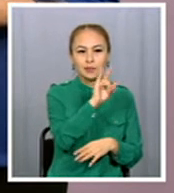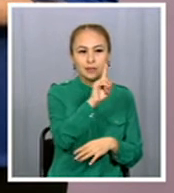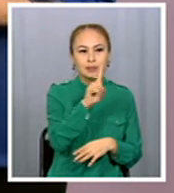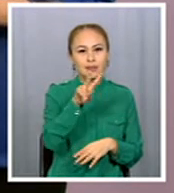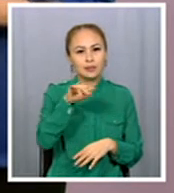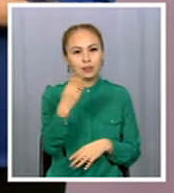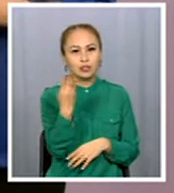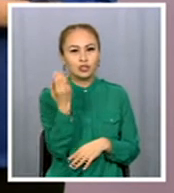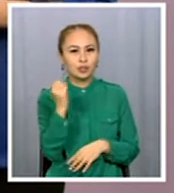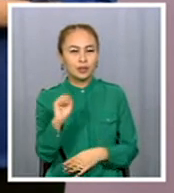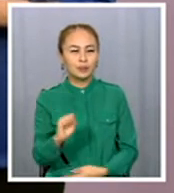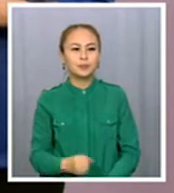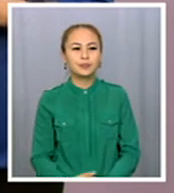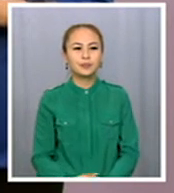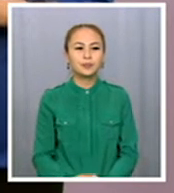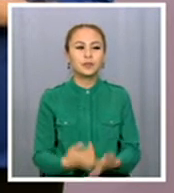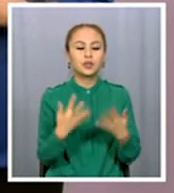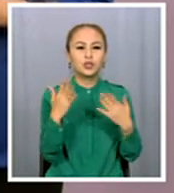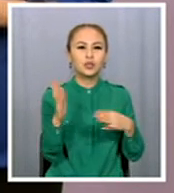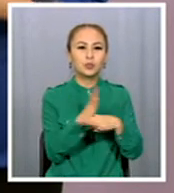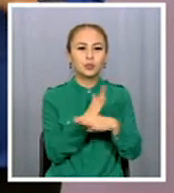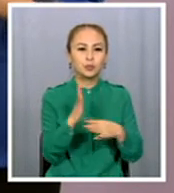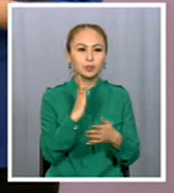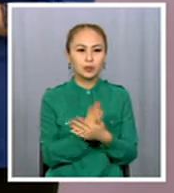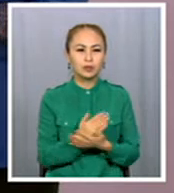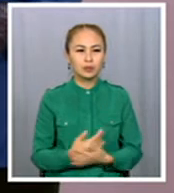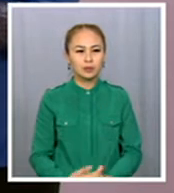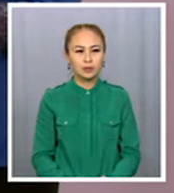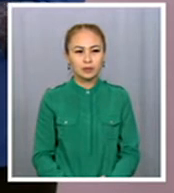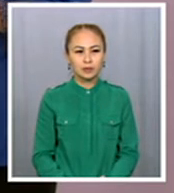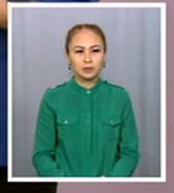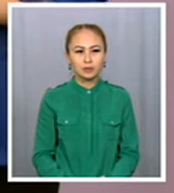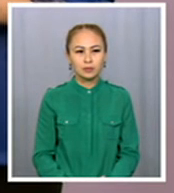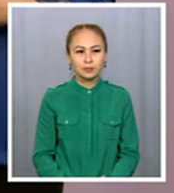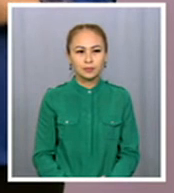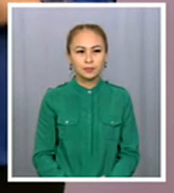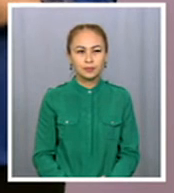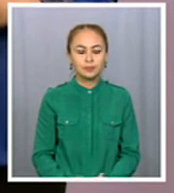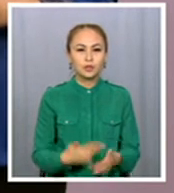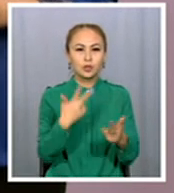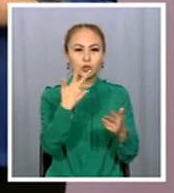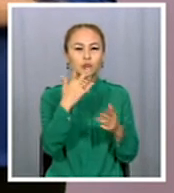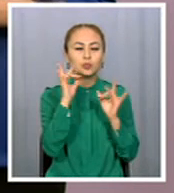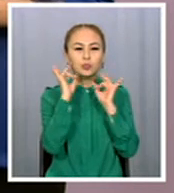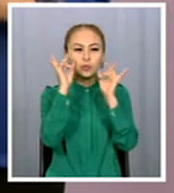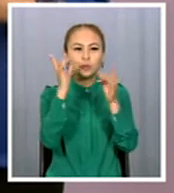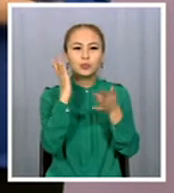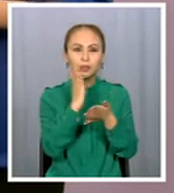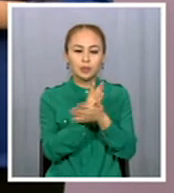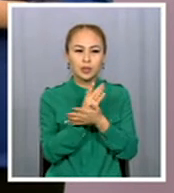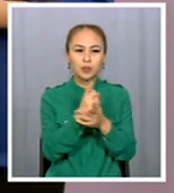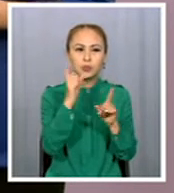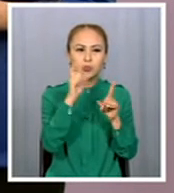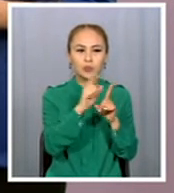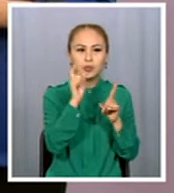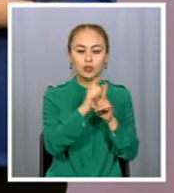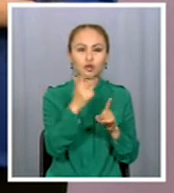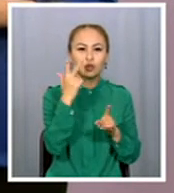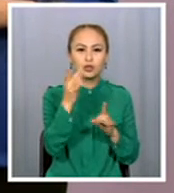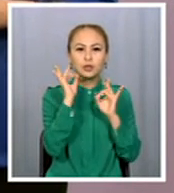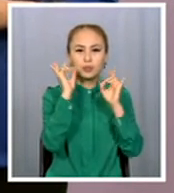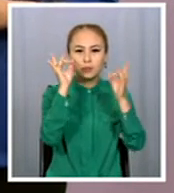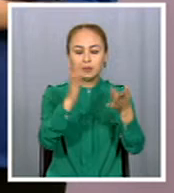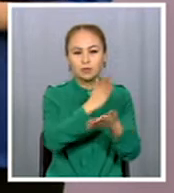Қызылша. Неше буын бар? Дұрыс, 3 буын бар. Себебі сөзде 3 дауысты дыбыс